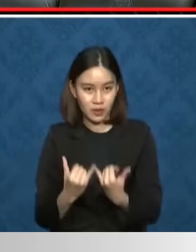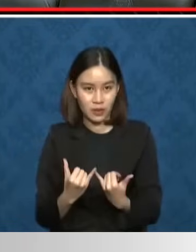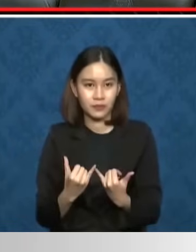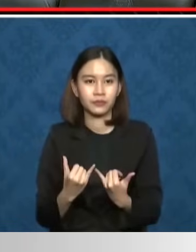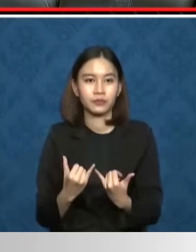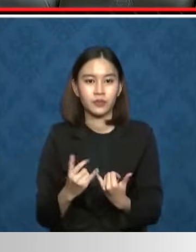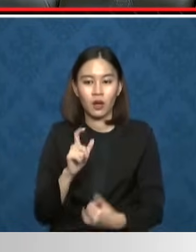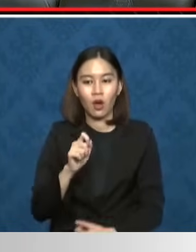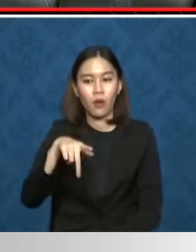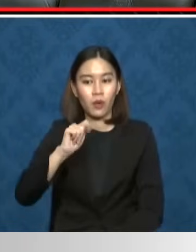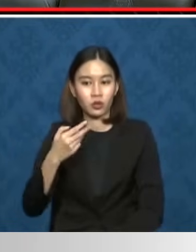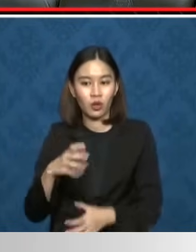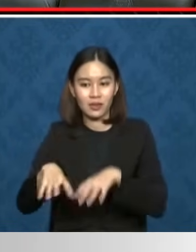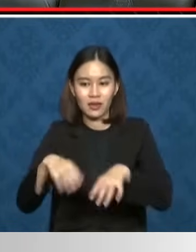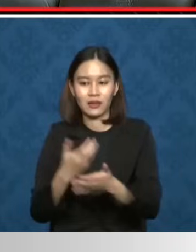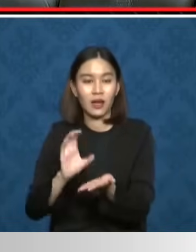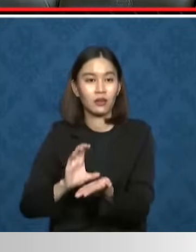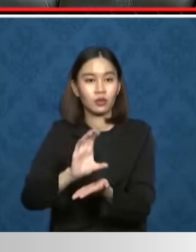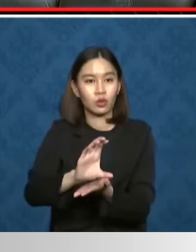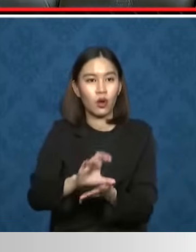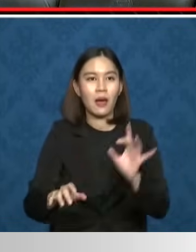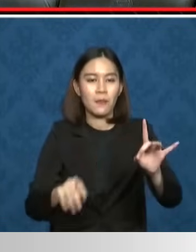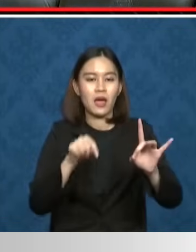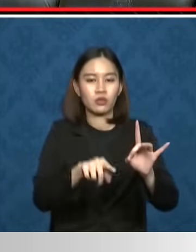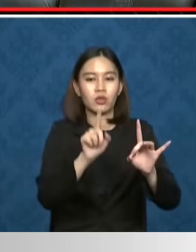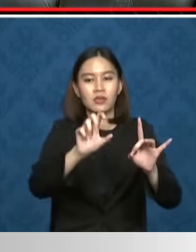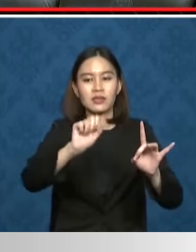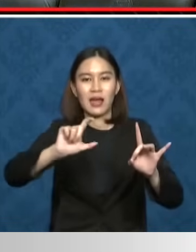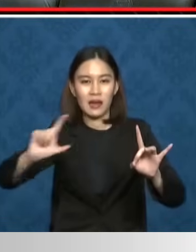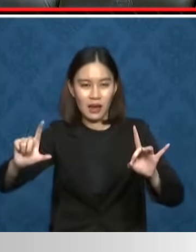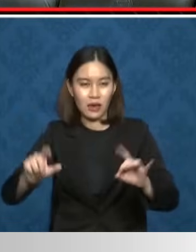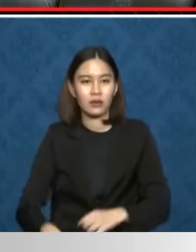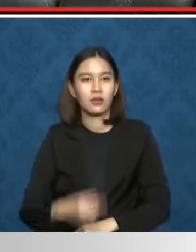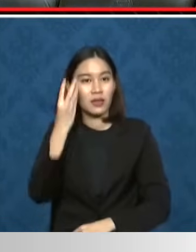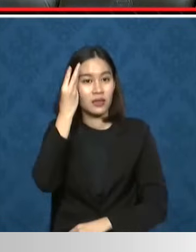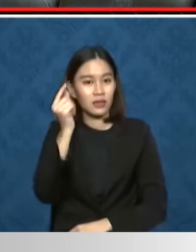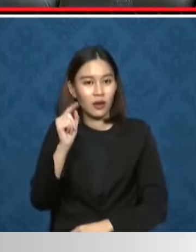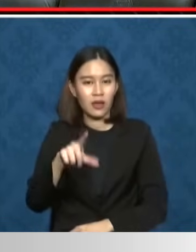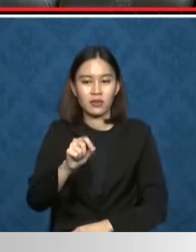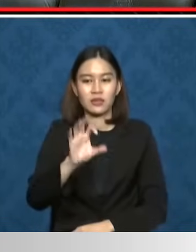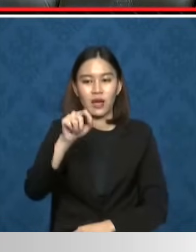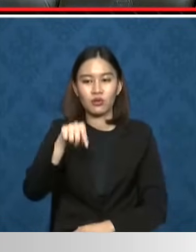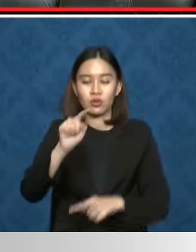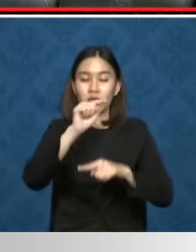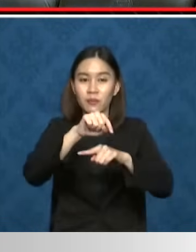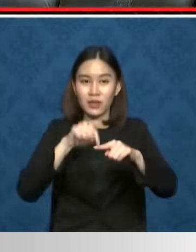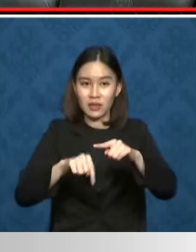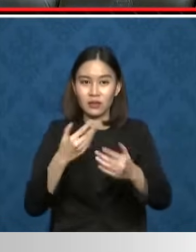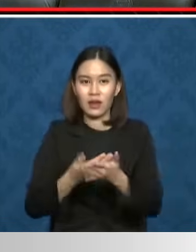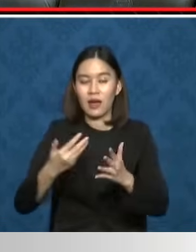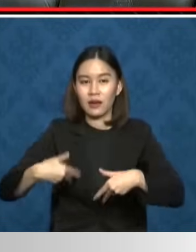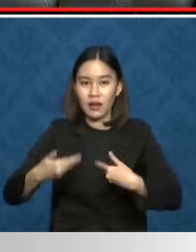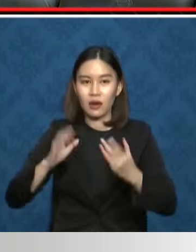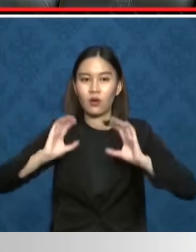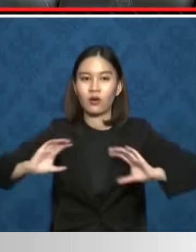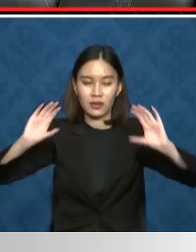าณนี้อบต.ได้รับการจัดสรรรายได้ที่ 8.1 แสนล้านบาทคิดเป็นสัดส่วน 29.1% จากรายได้สุทธิของรั